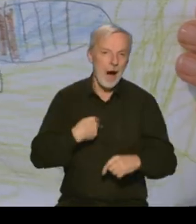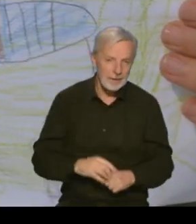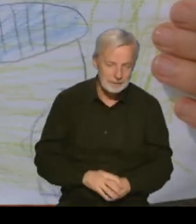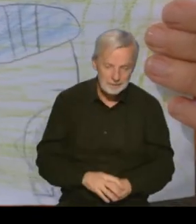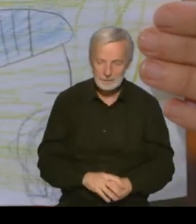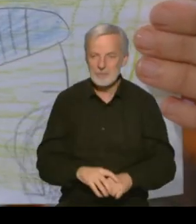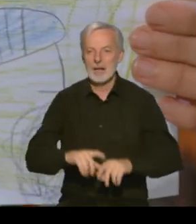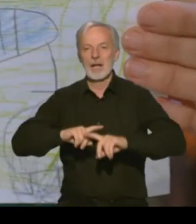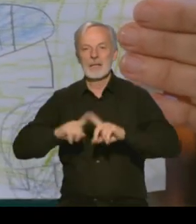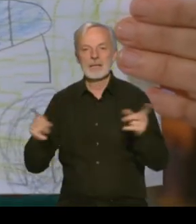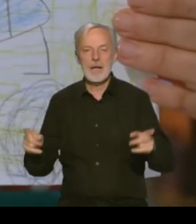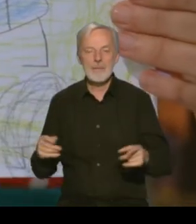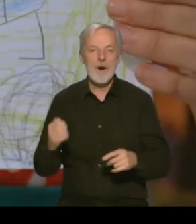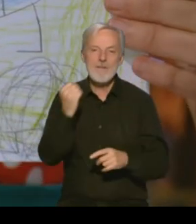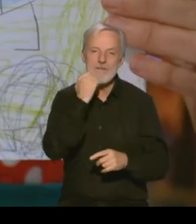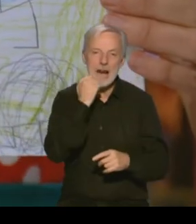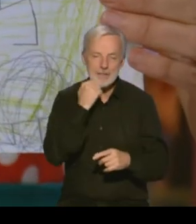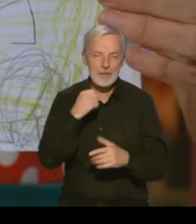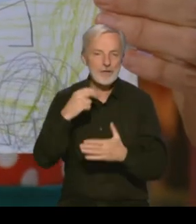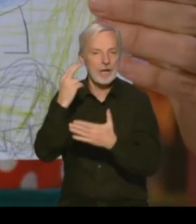od Frantíka Bardy.